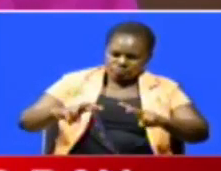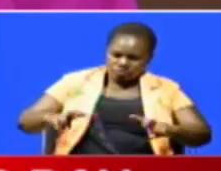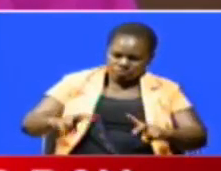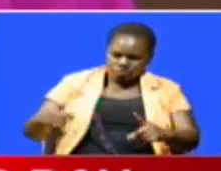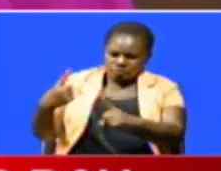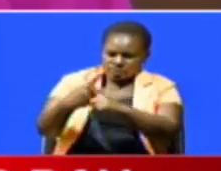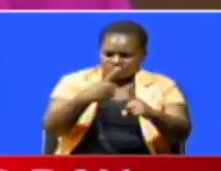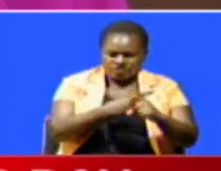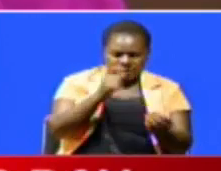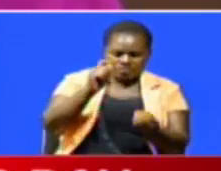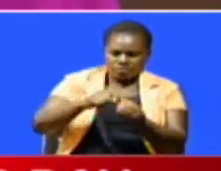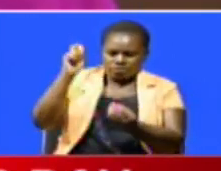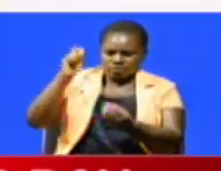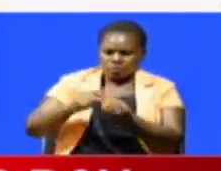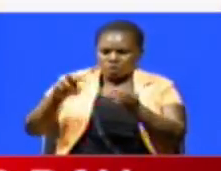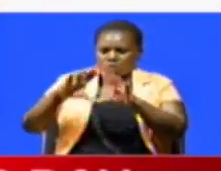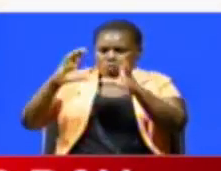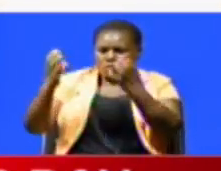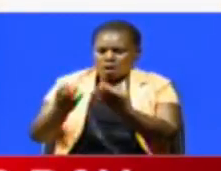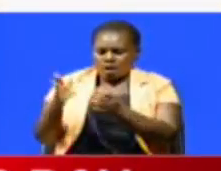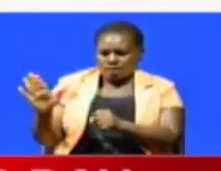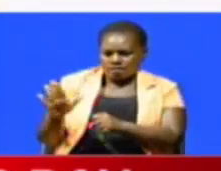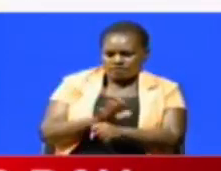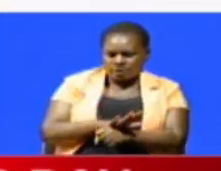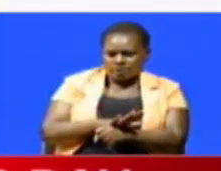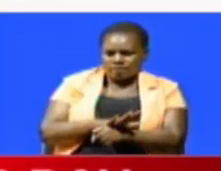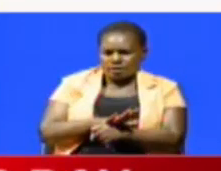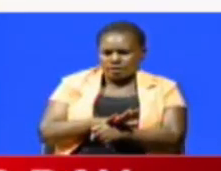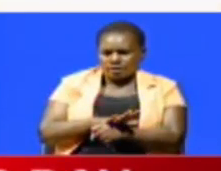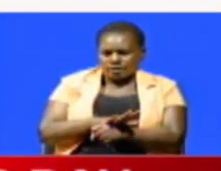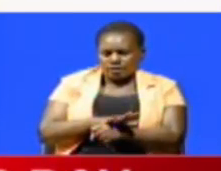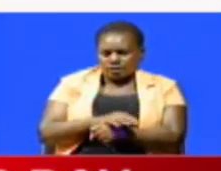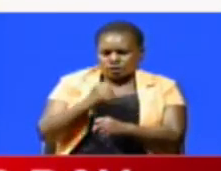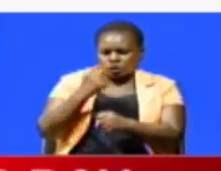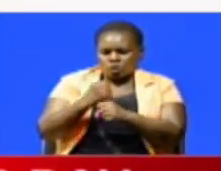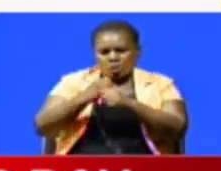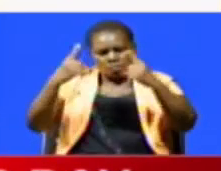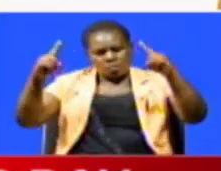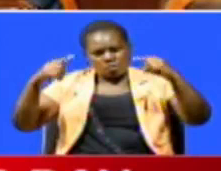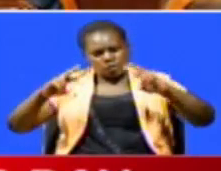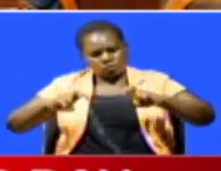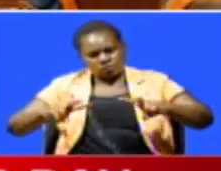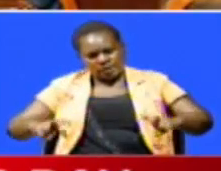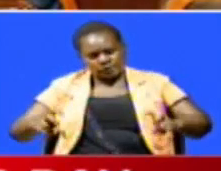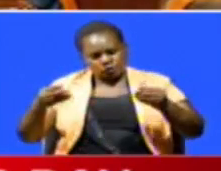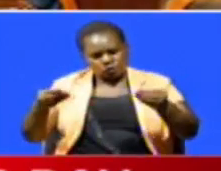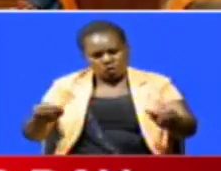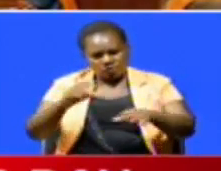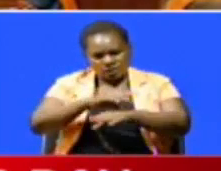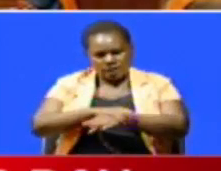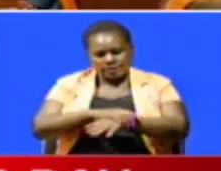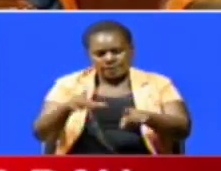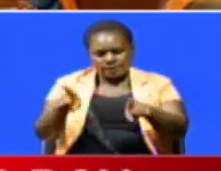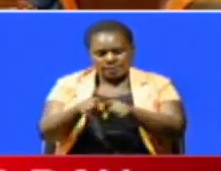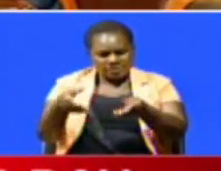katika maabara mbalimbali ulimwenguni kote ufanisi katika kazi ya kutafuta suluhu hata